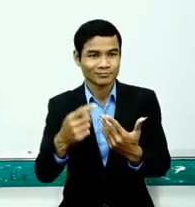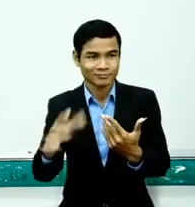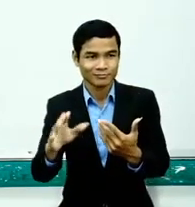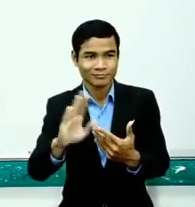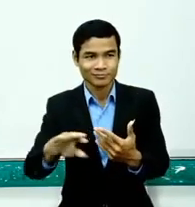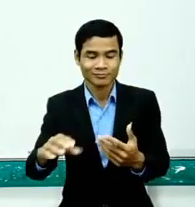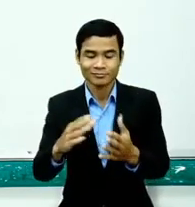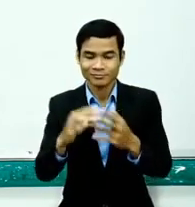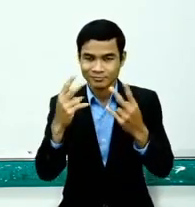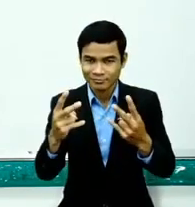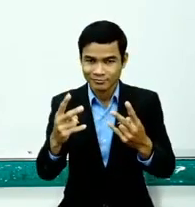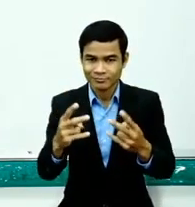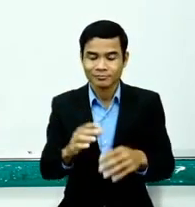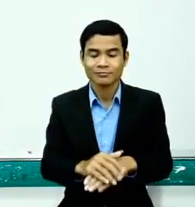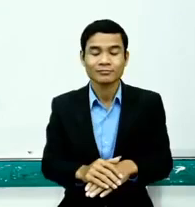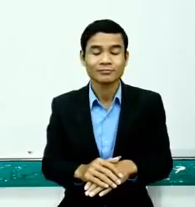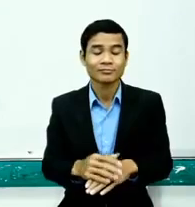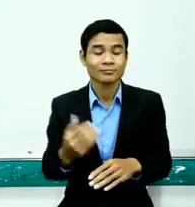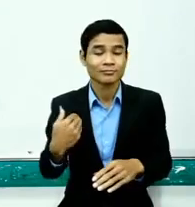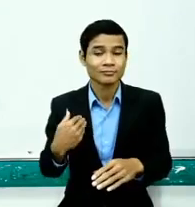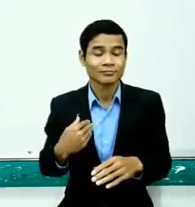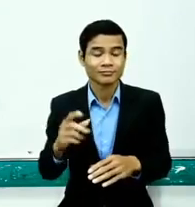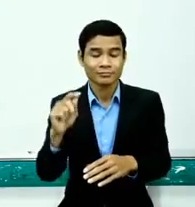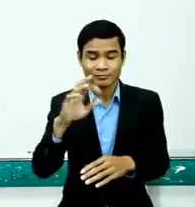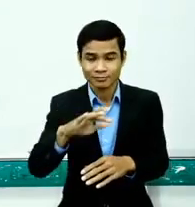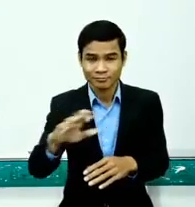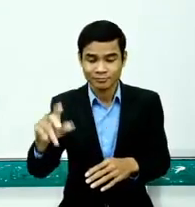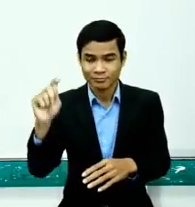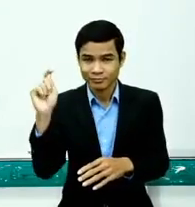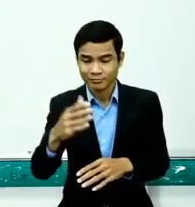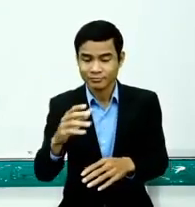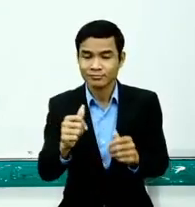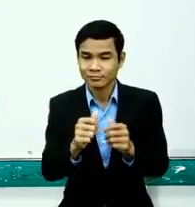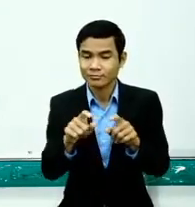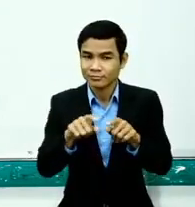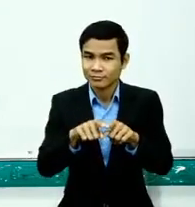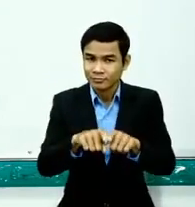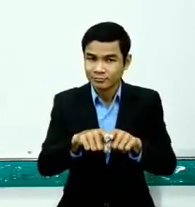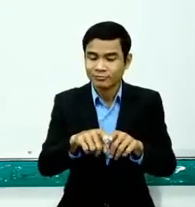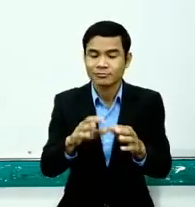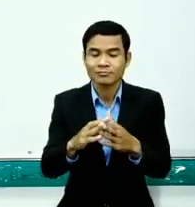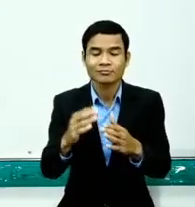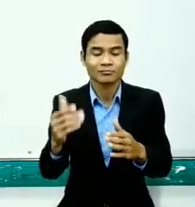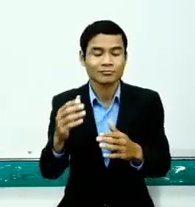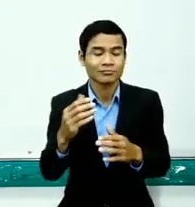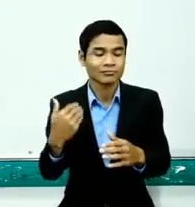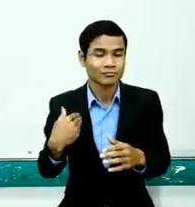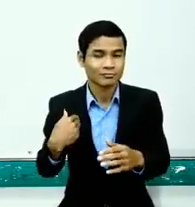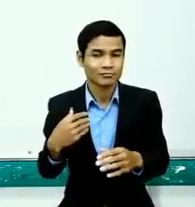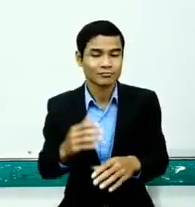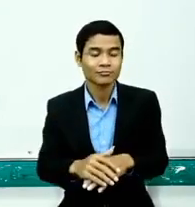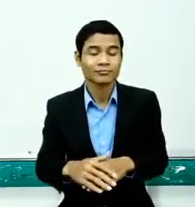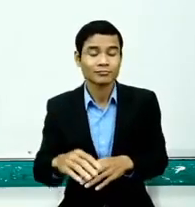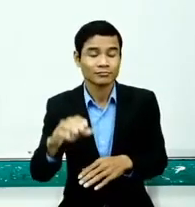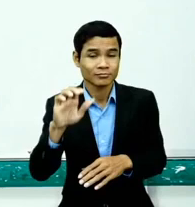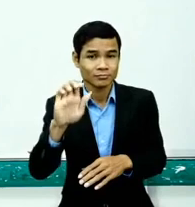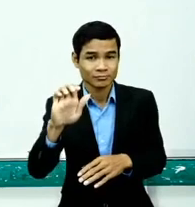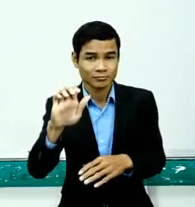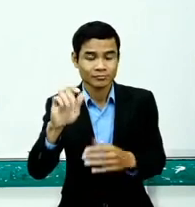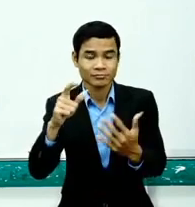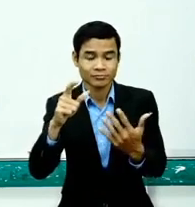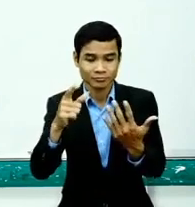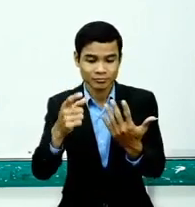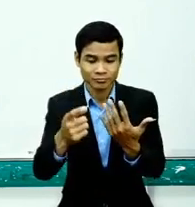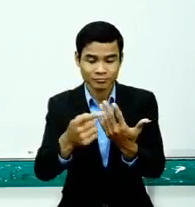ហើយក៏បានឃើញចាបានអក្សររូបភាពដែរនៅជាមួយនឹងស្រាក់អនោះគឺរូបចោះអញ្ចឹងកូនស្ដាប់ណាពាក្យ